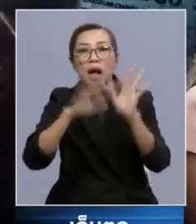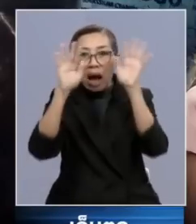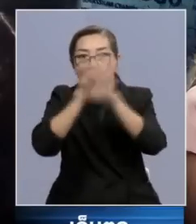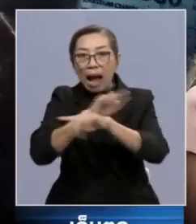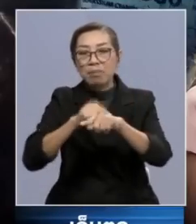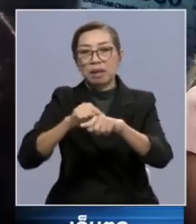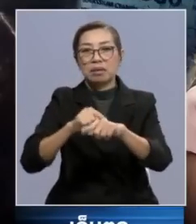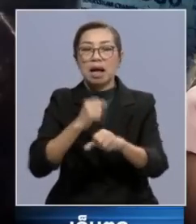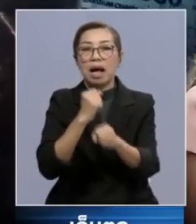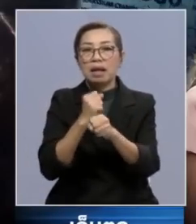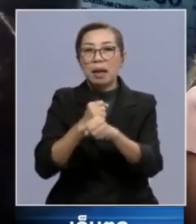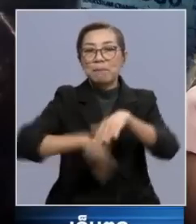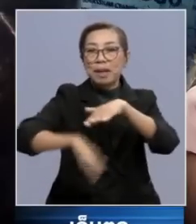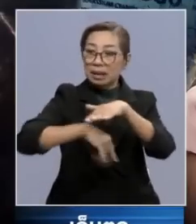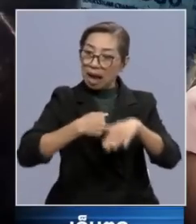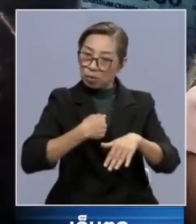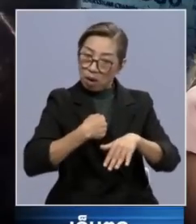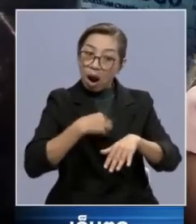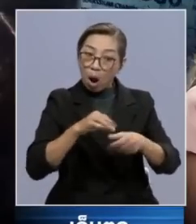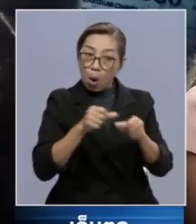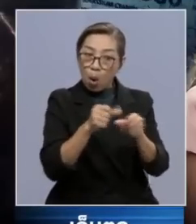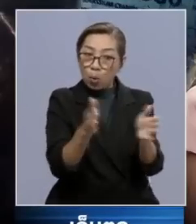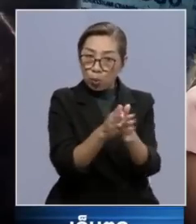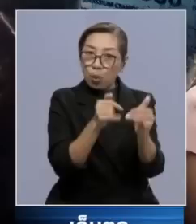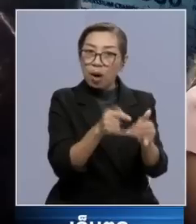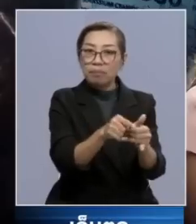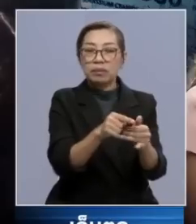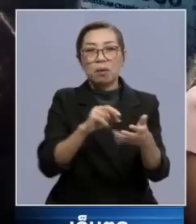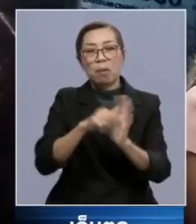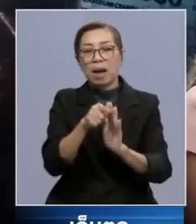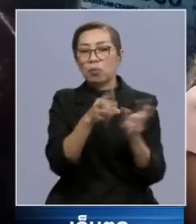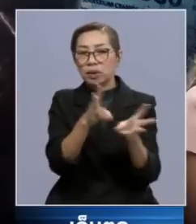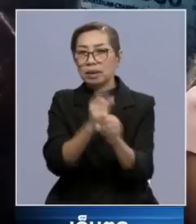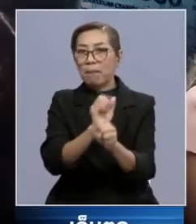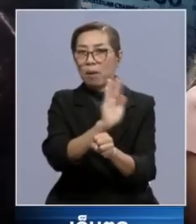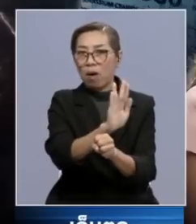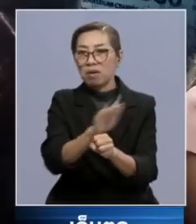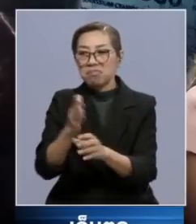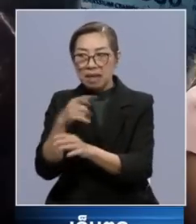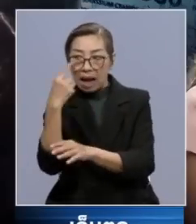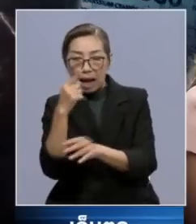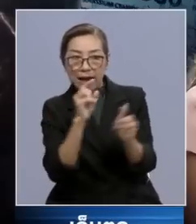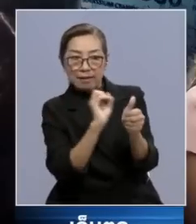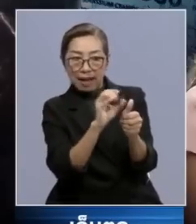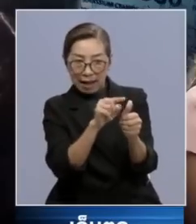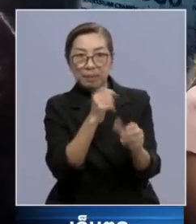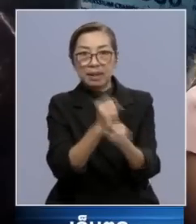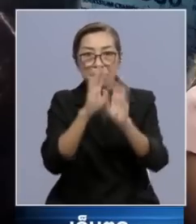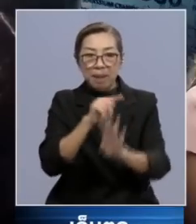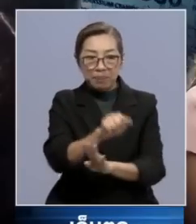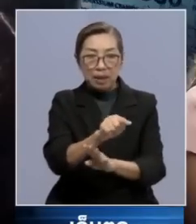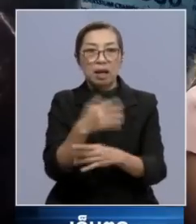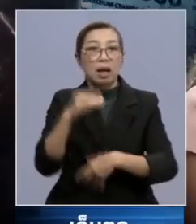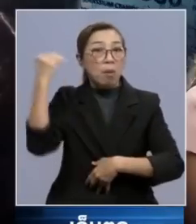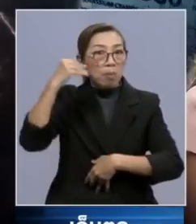และถิ่นที่อยู่และเชื่อว่าวิธีการแบบนี้เนี่ยจะต้องมีบุคคลให้คำแนะนำและทุกครั้งที่ก่อเหตุก็จะมีแรงกระตุ้นจากการทว